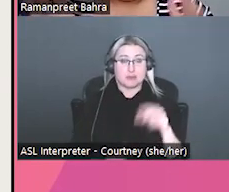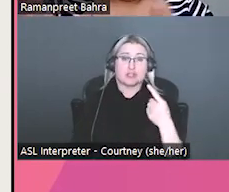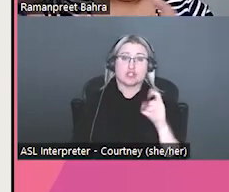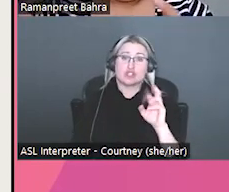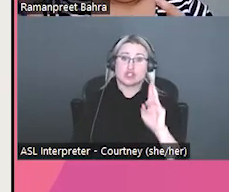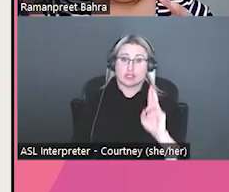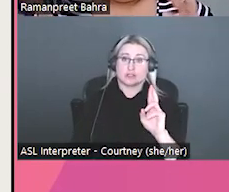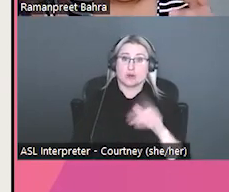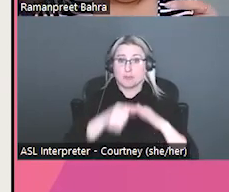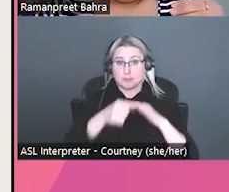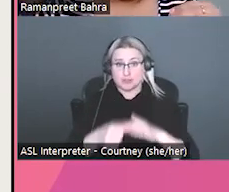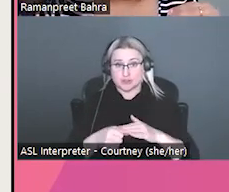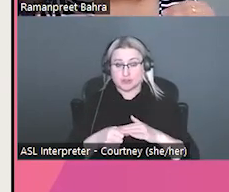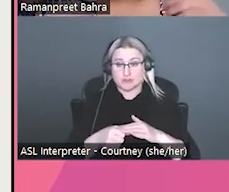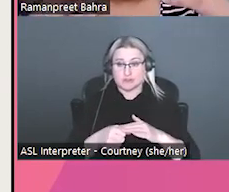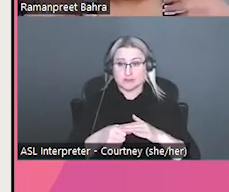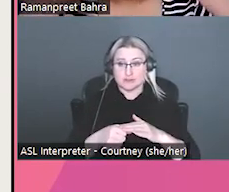l'agisme, et cetera, et cetera.